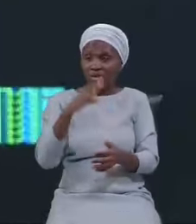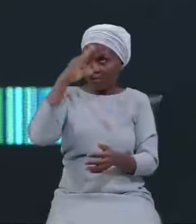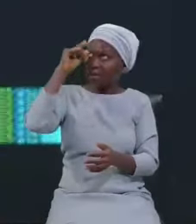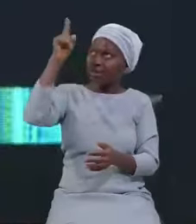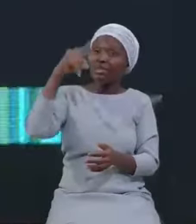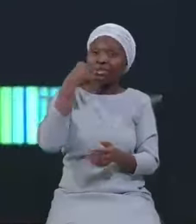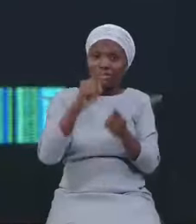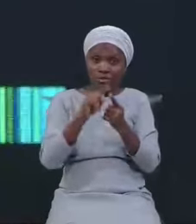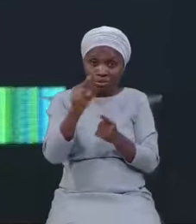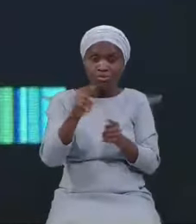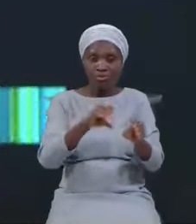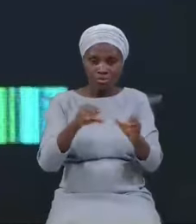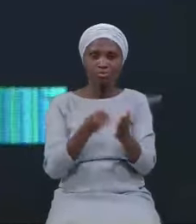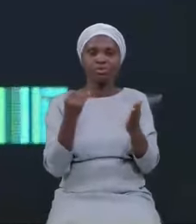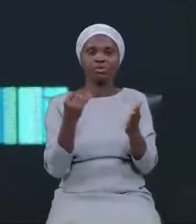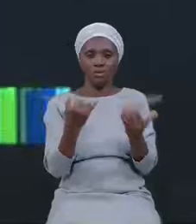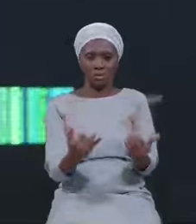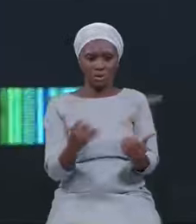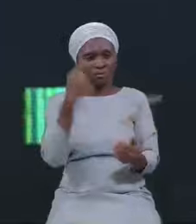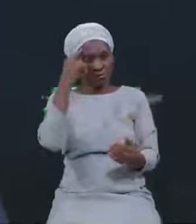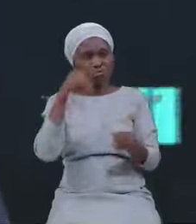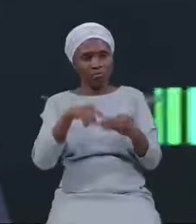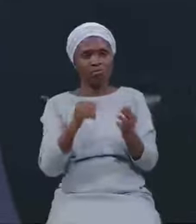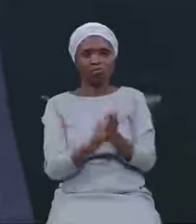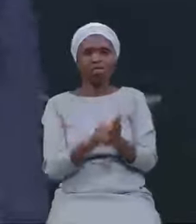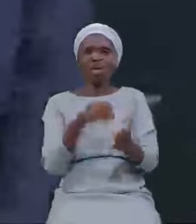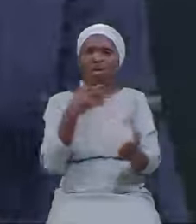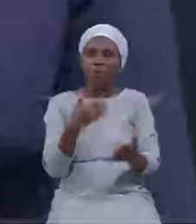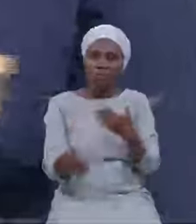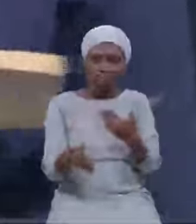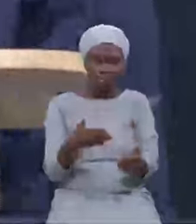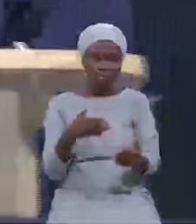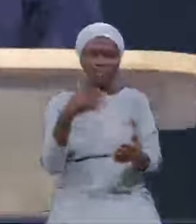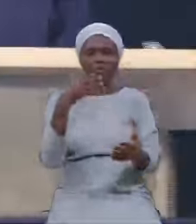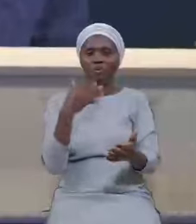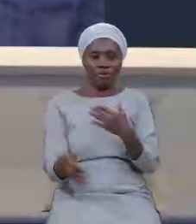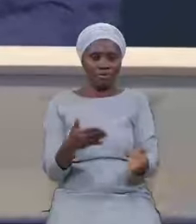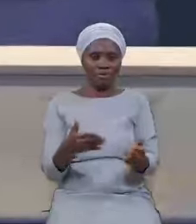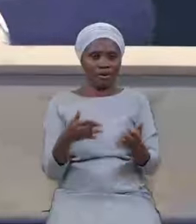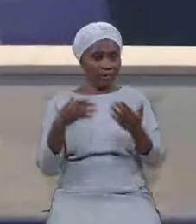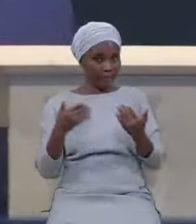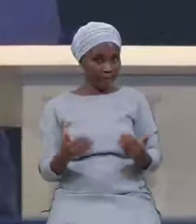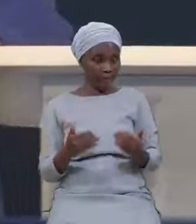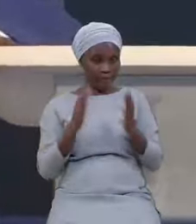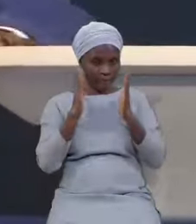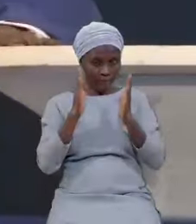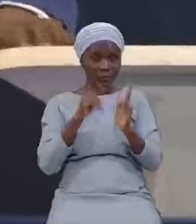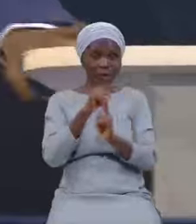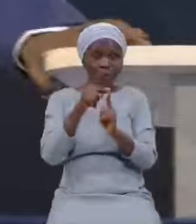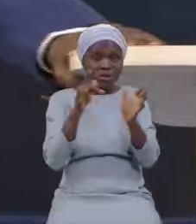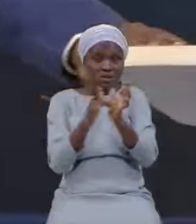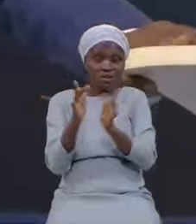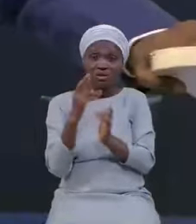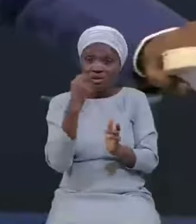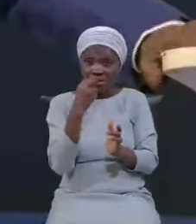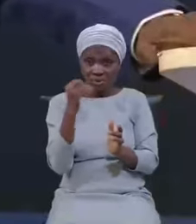cela. Tout ce qu'il vous dira. Maintenant, quand Jésus parle, et il te parle ce soir, dis, il me parle